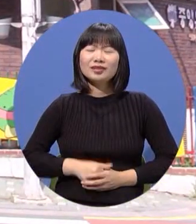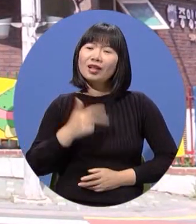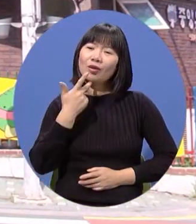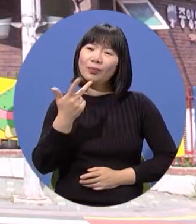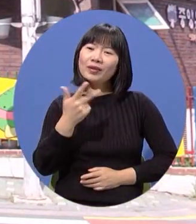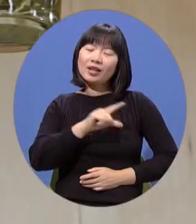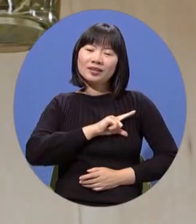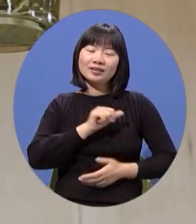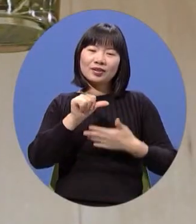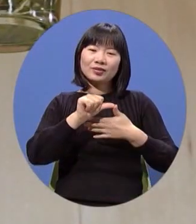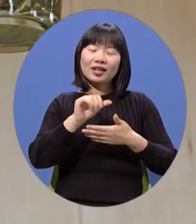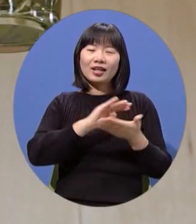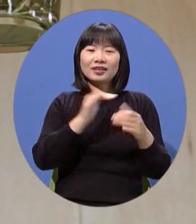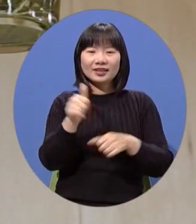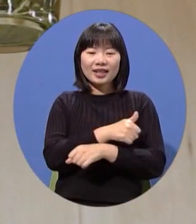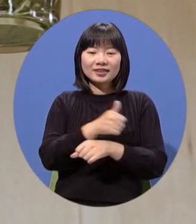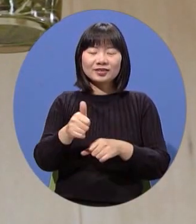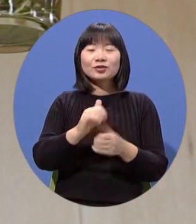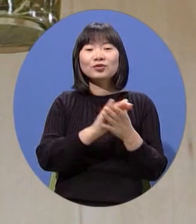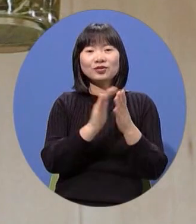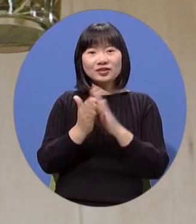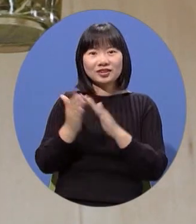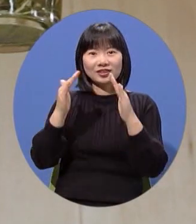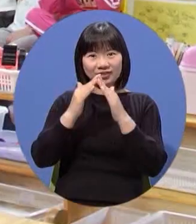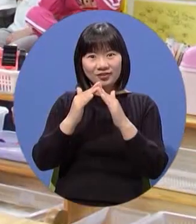7살 현구가 다니는 유치원.